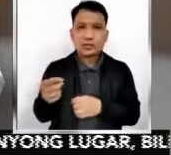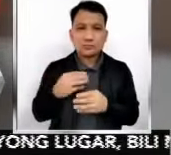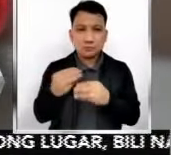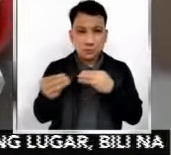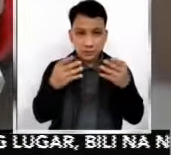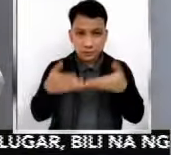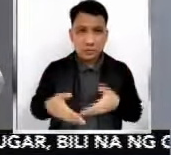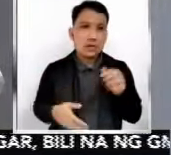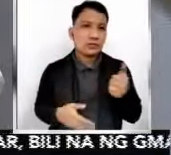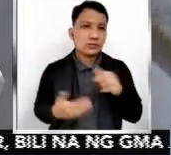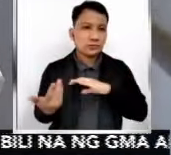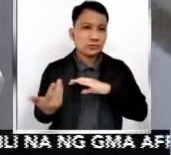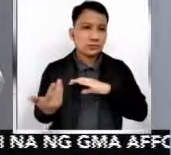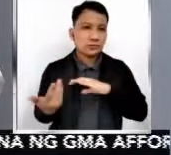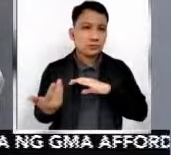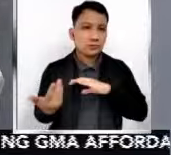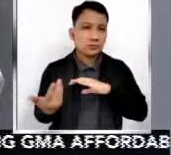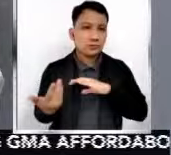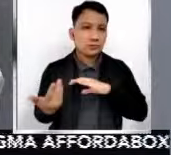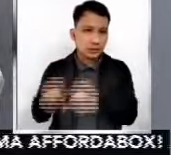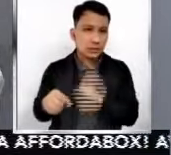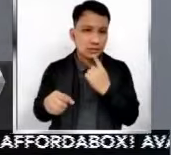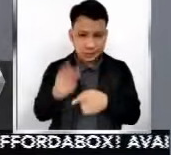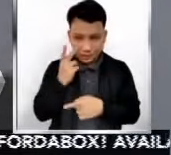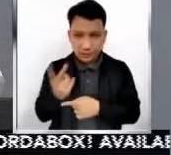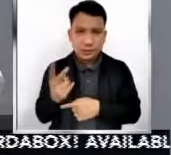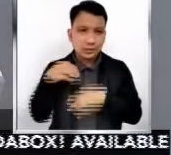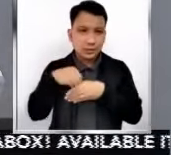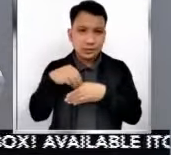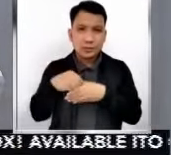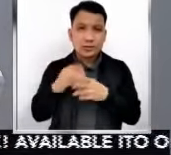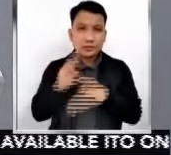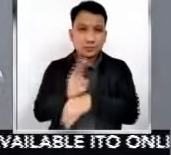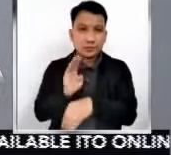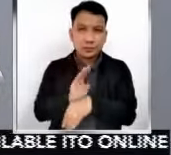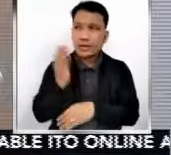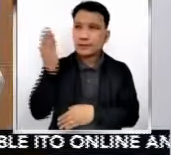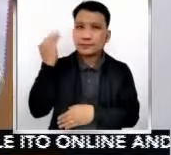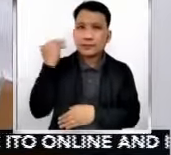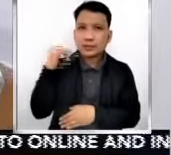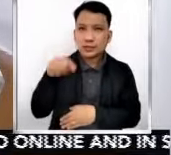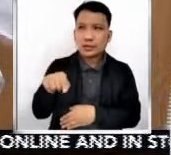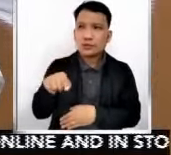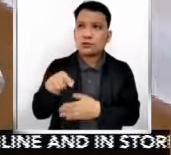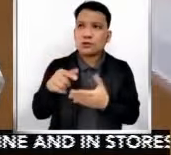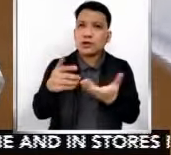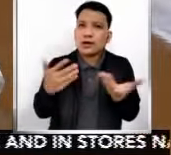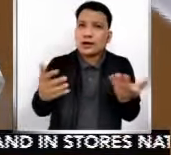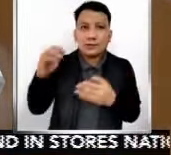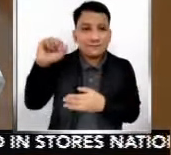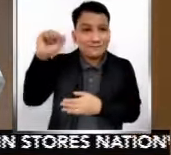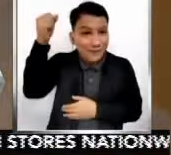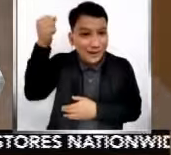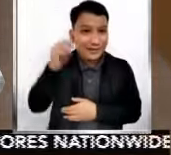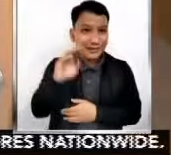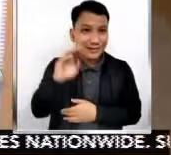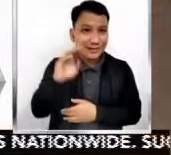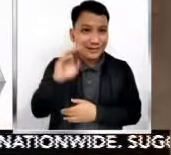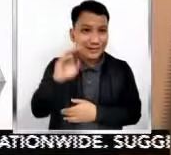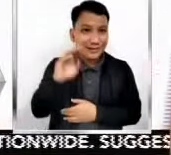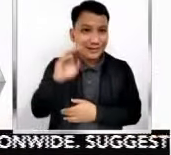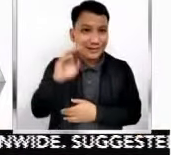sa loob. Ayon sa NBI, dati raw bar and grill restaurant ang establishmento na ginawang spa at nilagyan ng mga